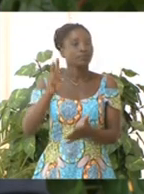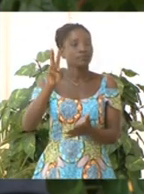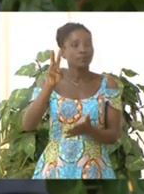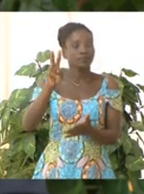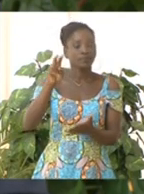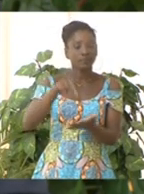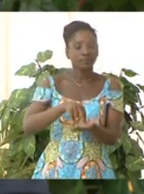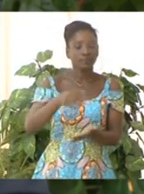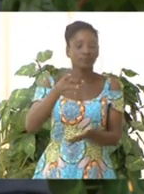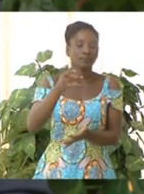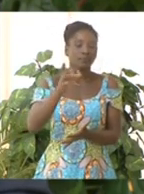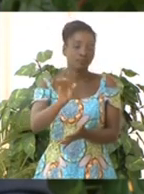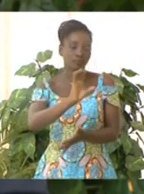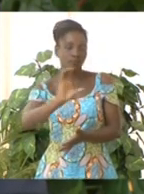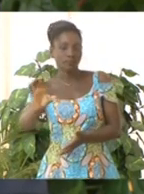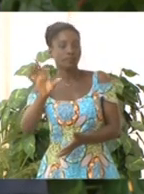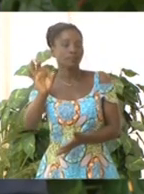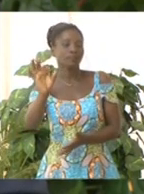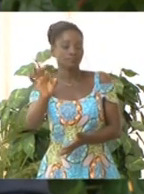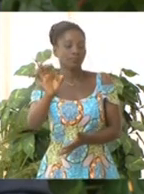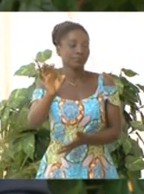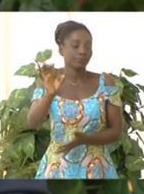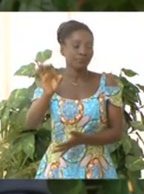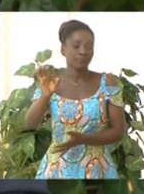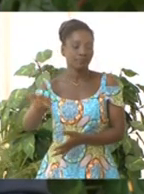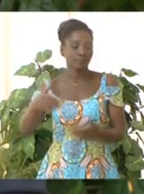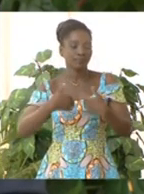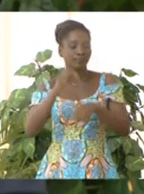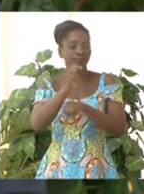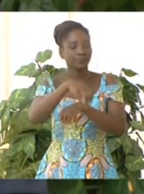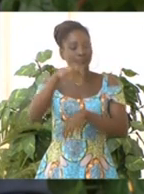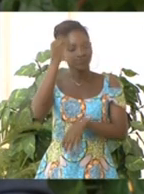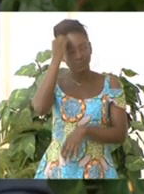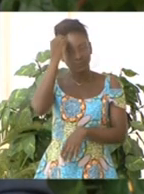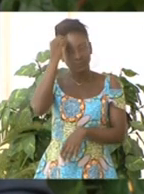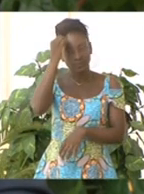2899. Ont obtenu Alassane Ouattara,